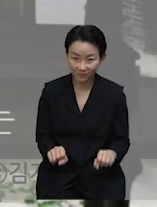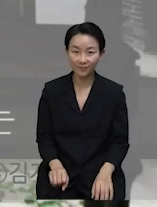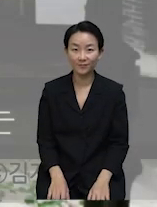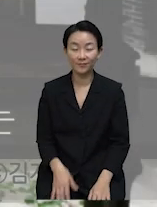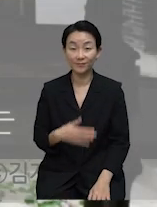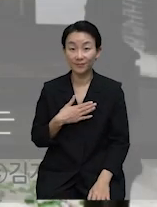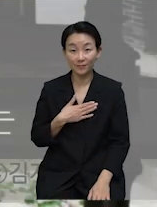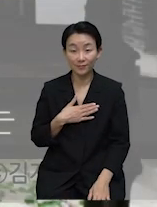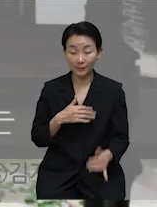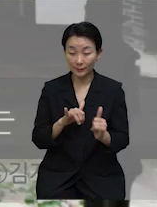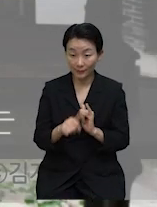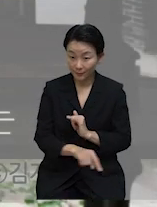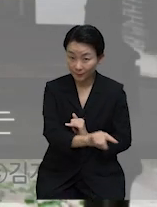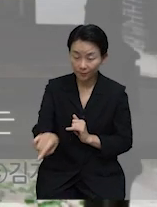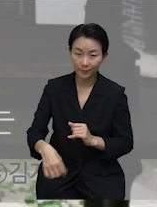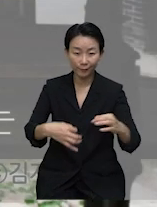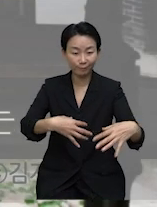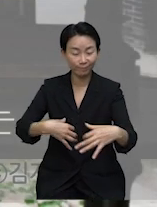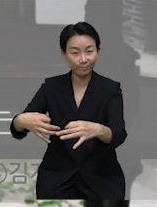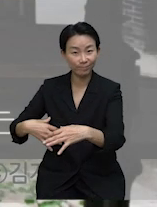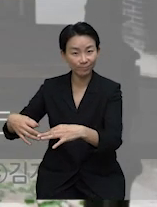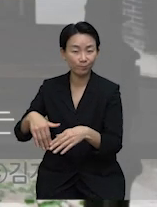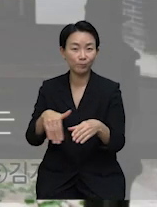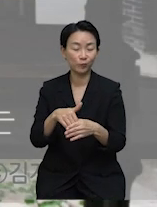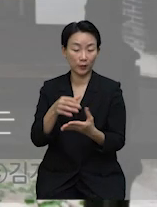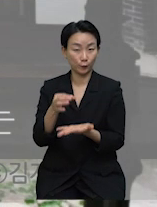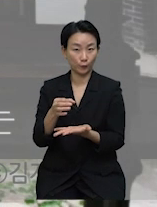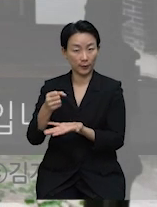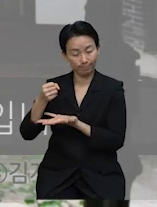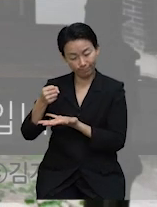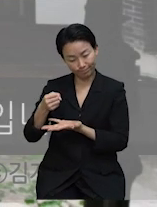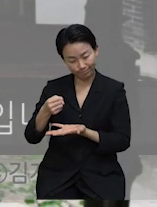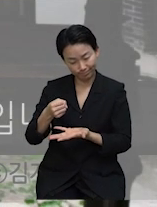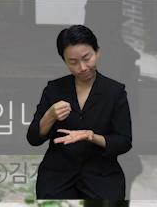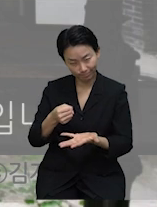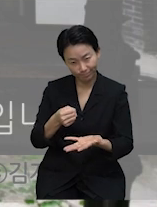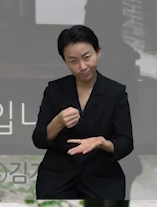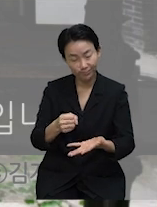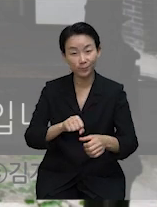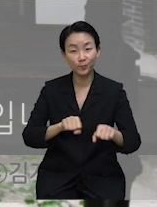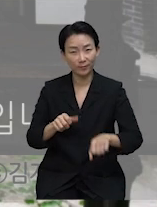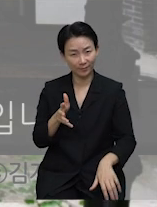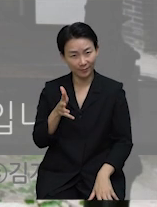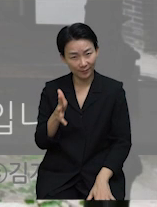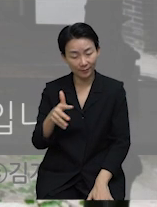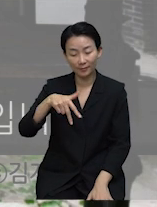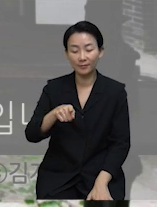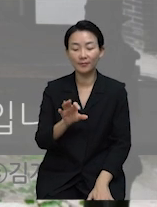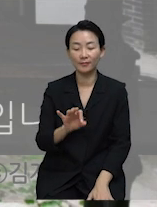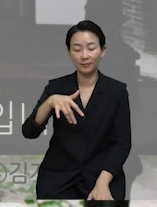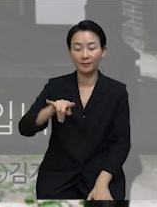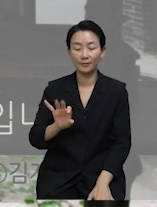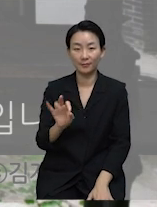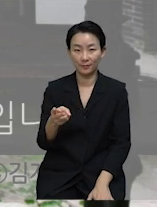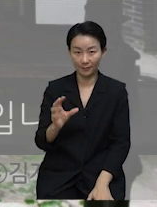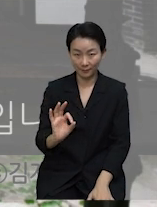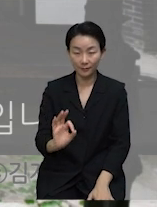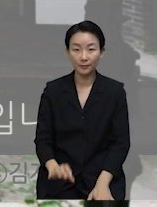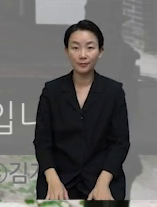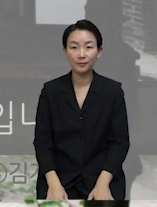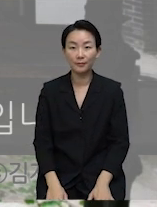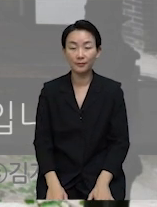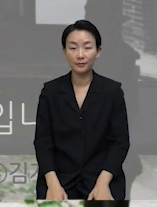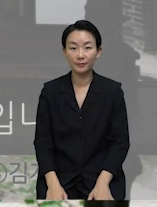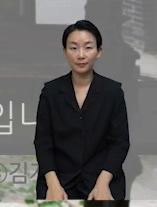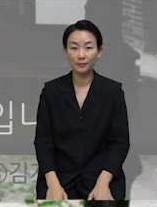안녕하세요. 저는 시민들의 후원을 통해 문화유산을 보존하는 비영리 단체 내셔널 트러스트 문화유산 기금의